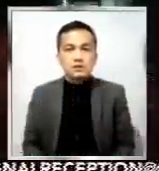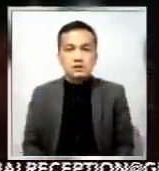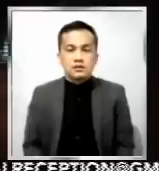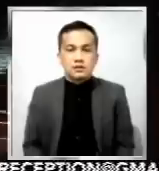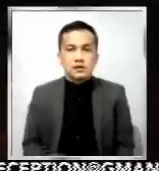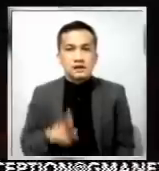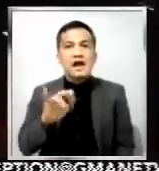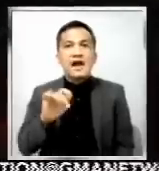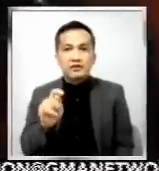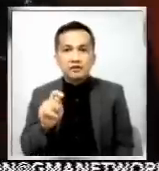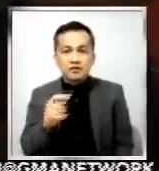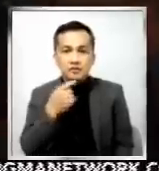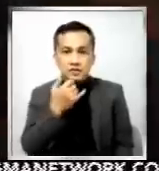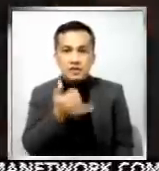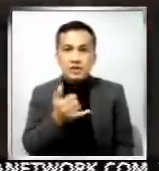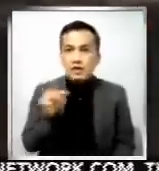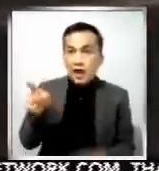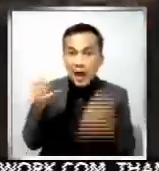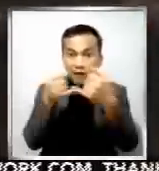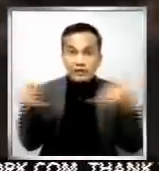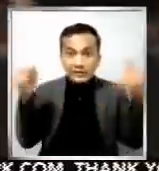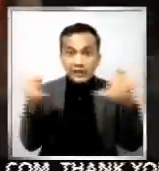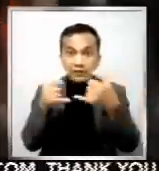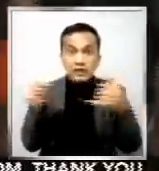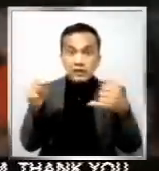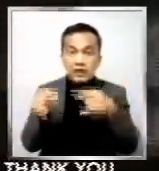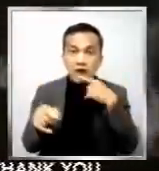Ala, yung kable ng kuryente, oy!